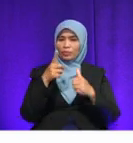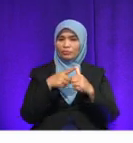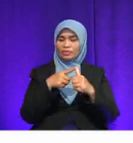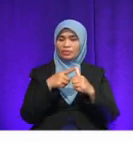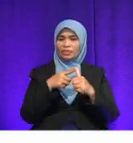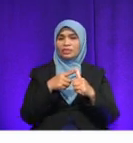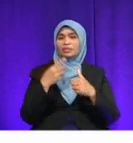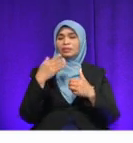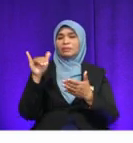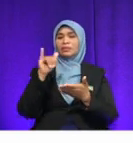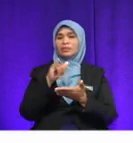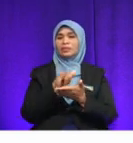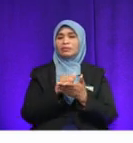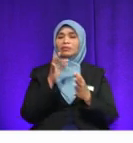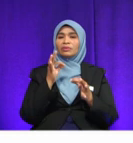kemudian